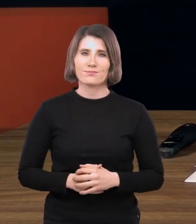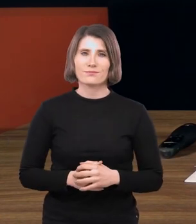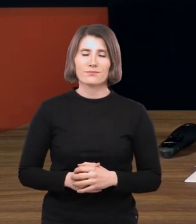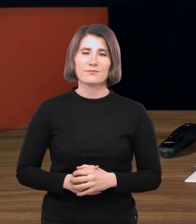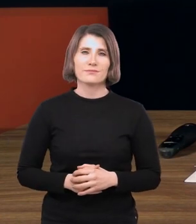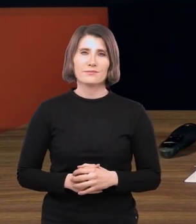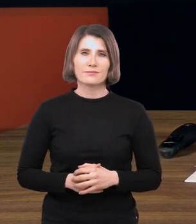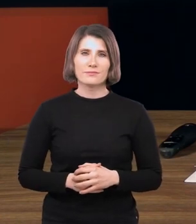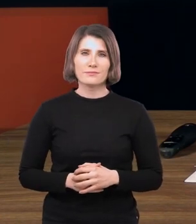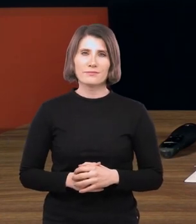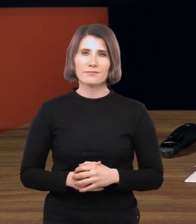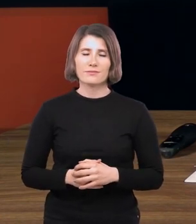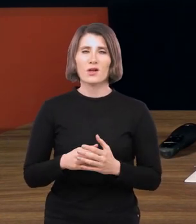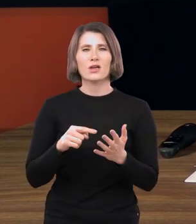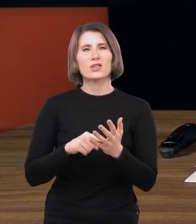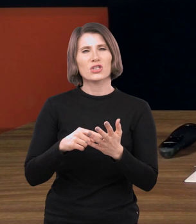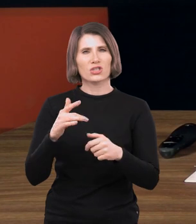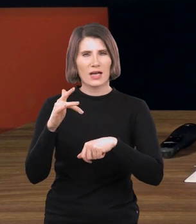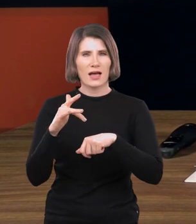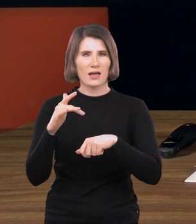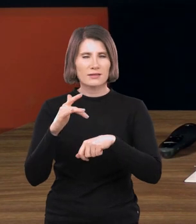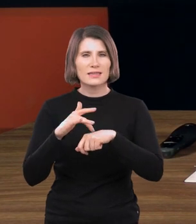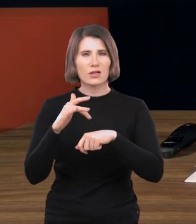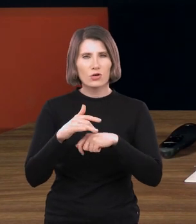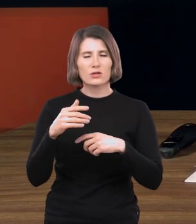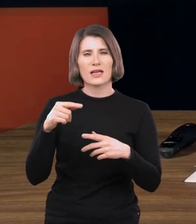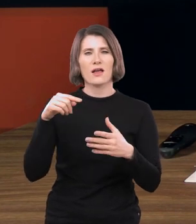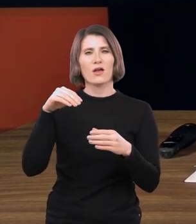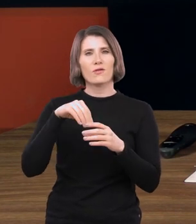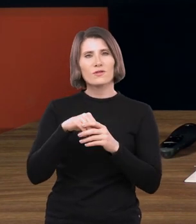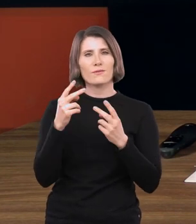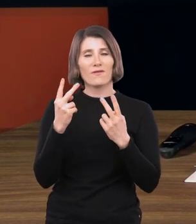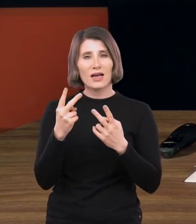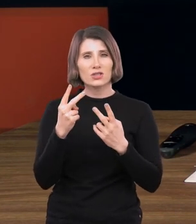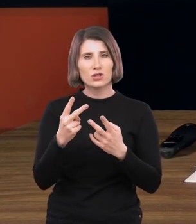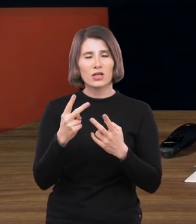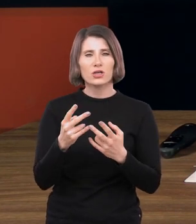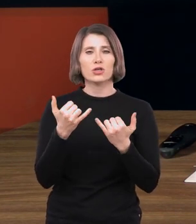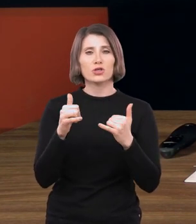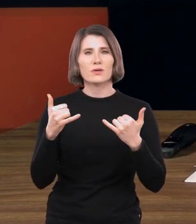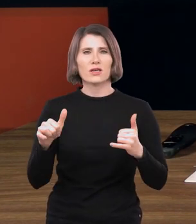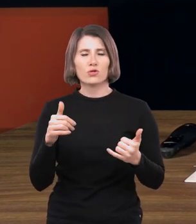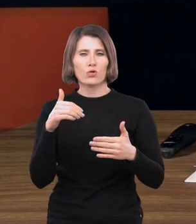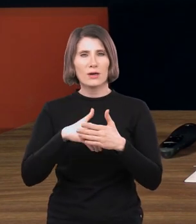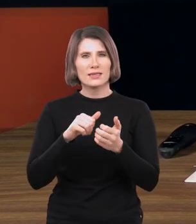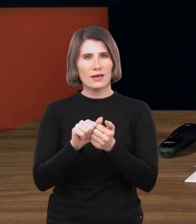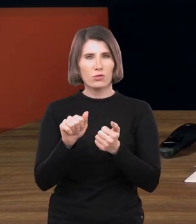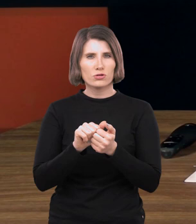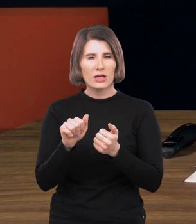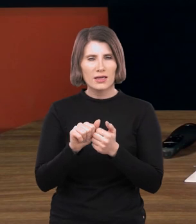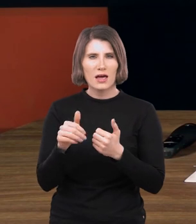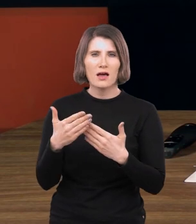Dodatkowo, jeśli chodzi o diagnozę, też bardzo ważnym czynnikiem jest wykluczenie pewnych zaburzeń, które mogą powodować